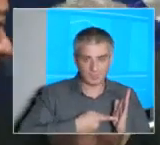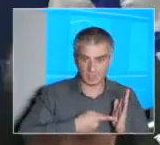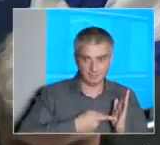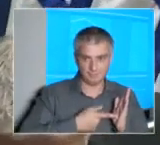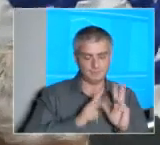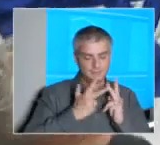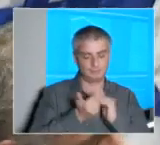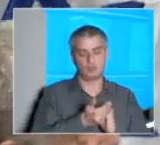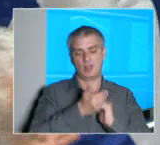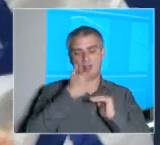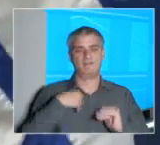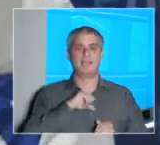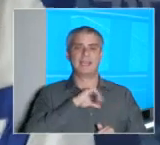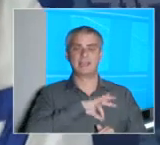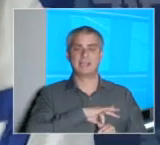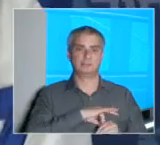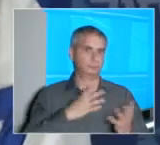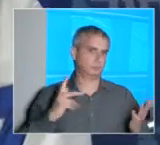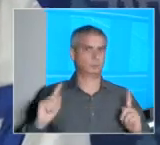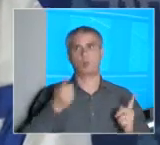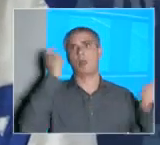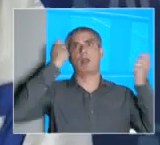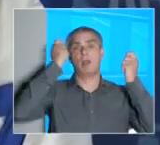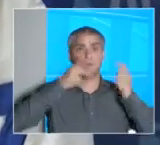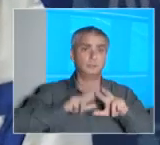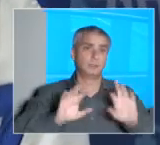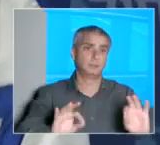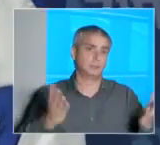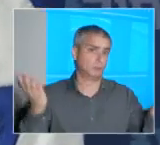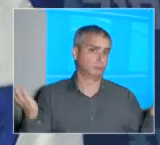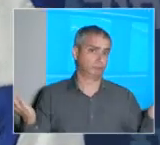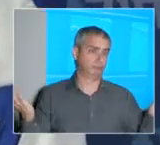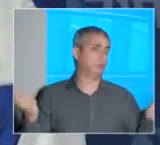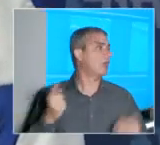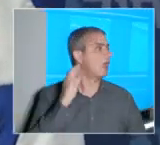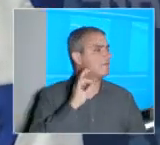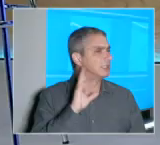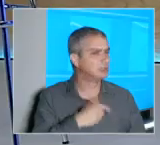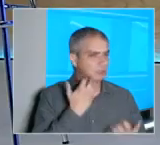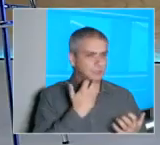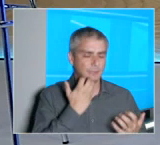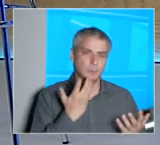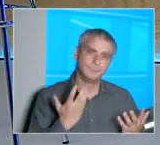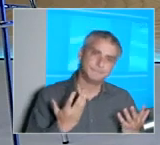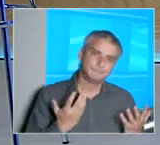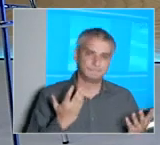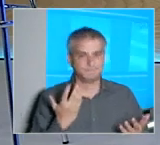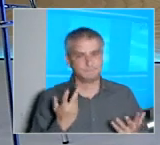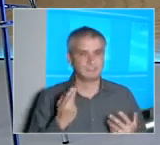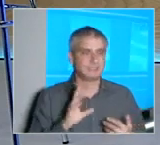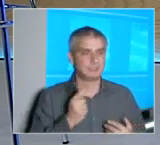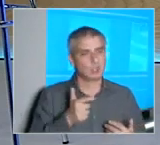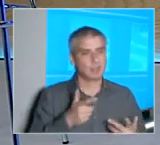ואת הציבור לפני האינטרסים האישיים. אז כולם בהלם, אבל זאת המציאות. ועדיין יש כאן איזה סיפור שהוא קצת יותר